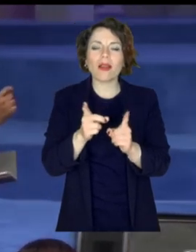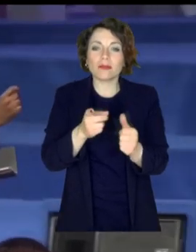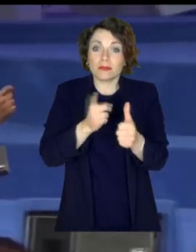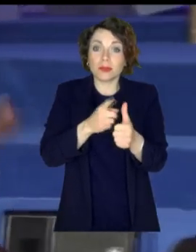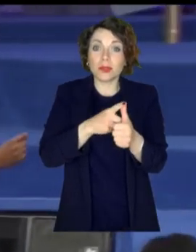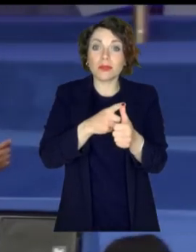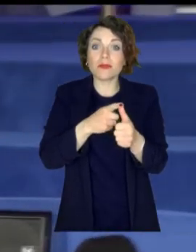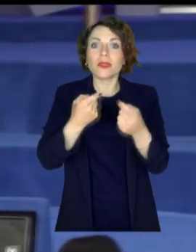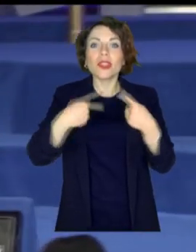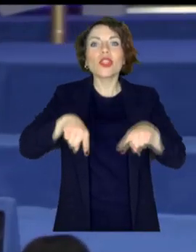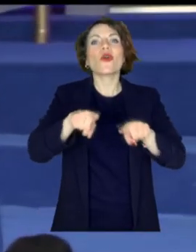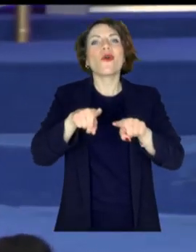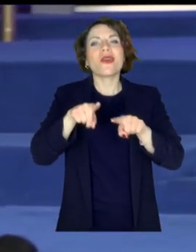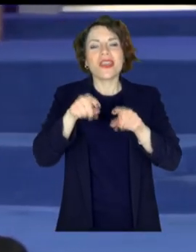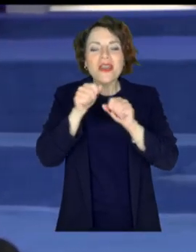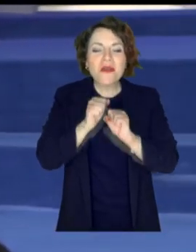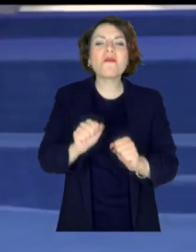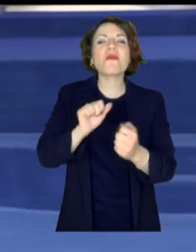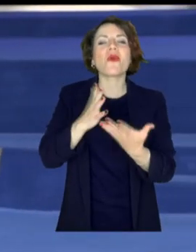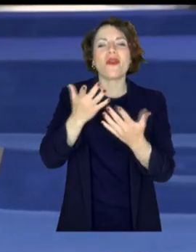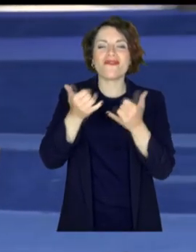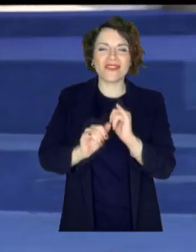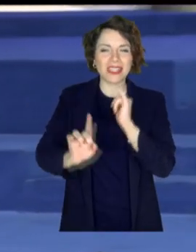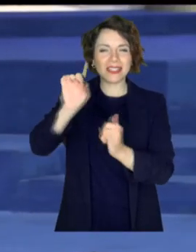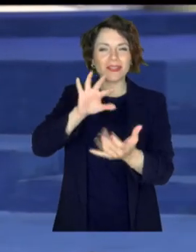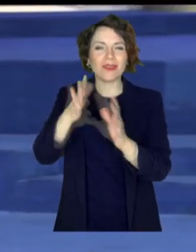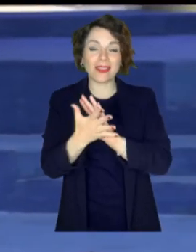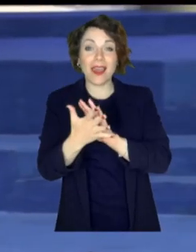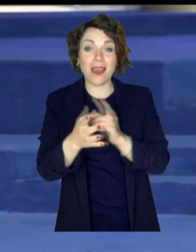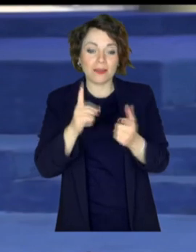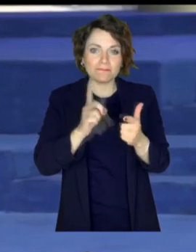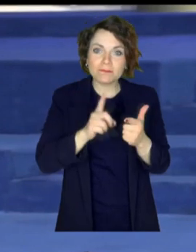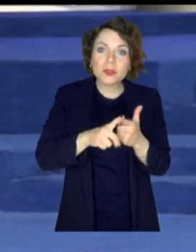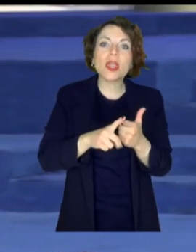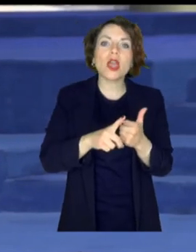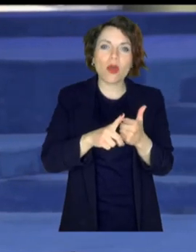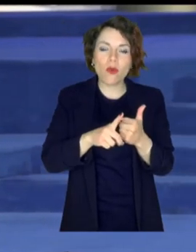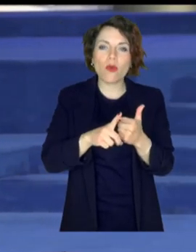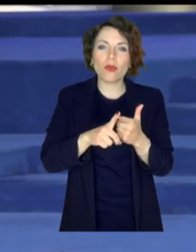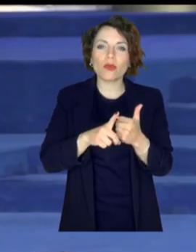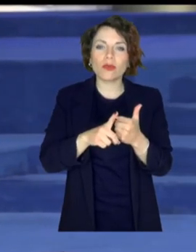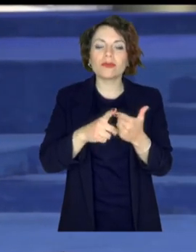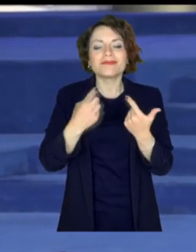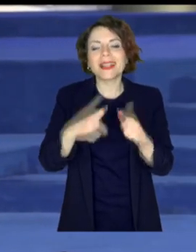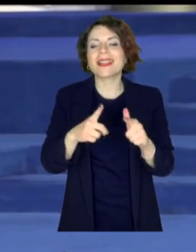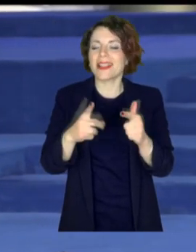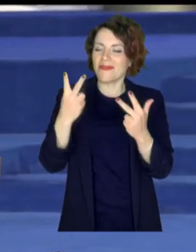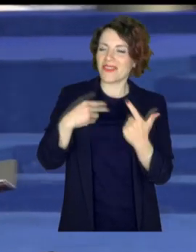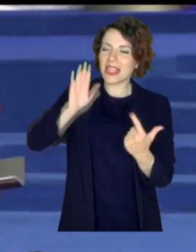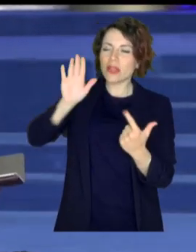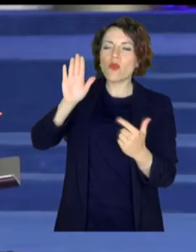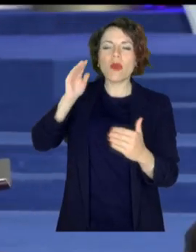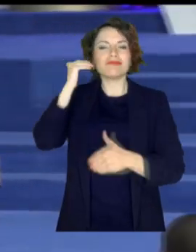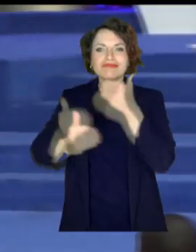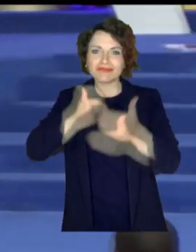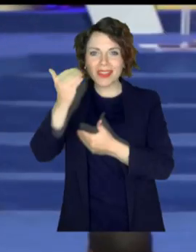possiamo diventare figli di Dio. E in secondo luogo, per farci crescere in quel tipo di vita. Ciò vuol dire che